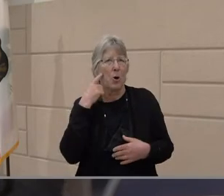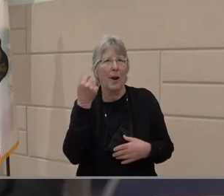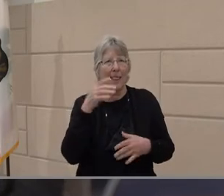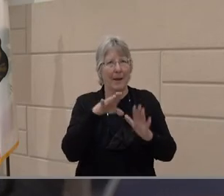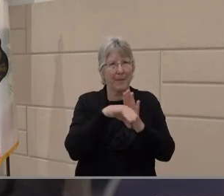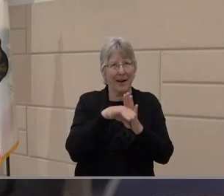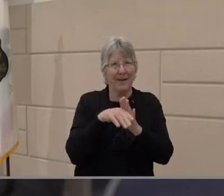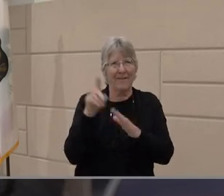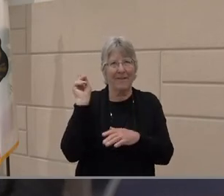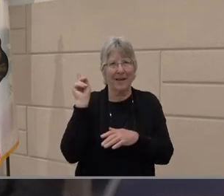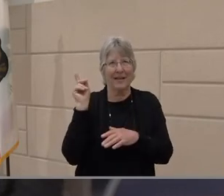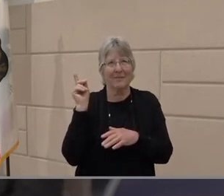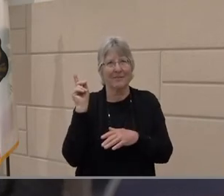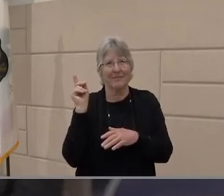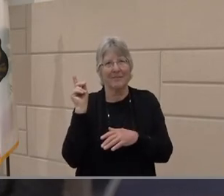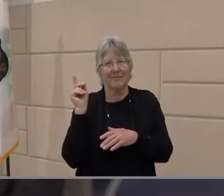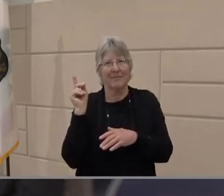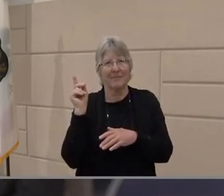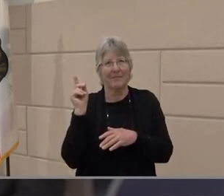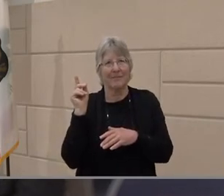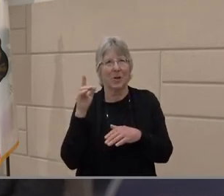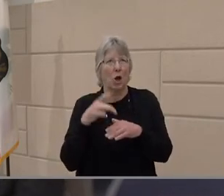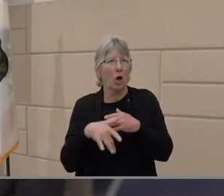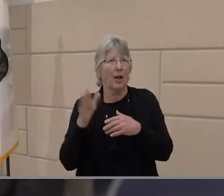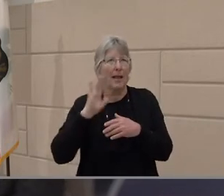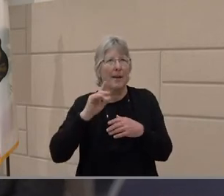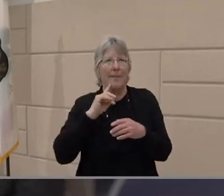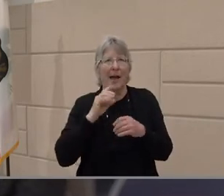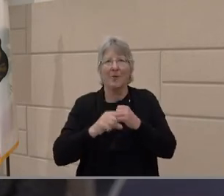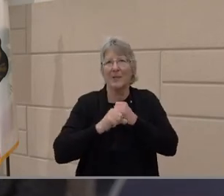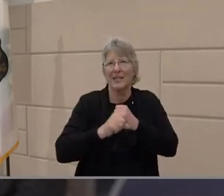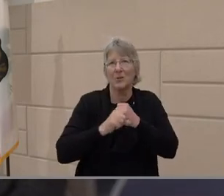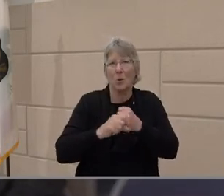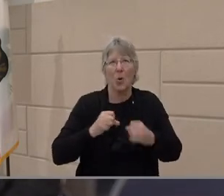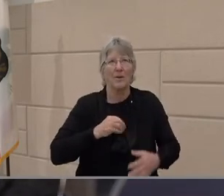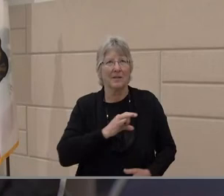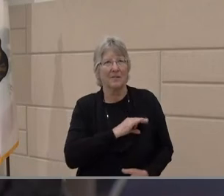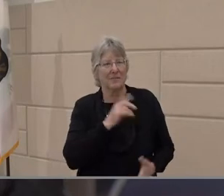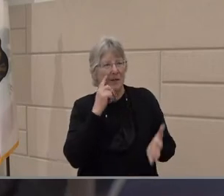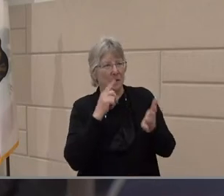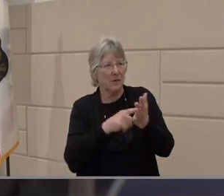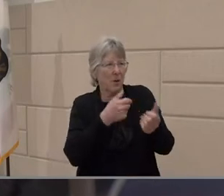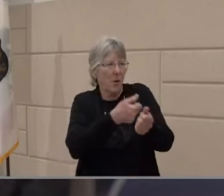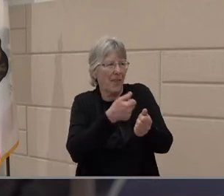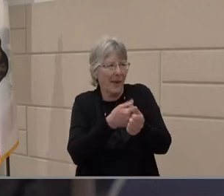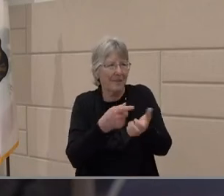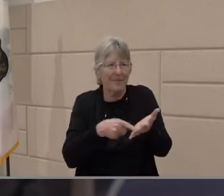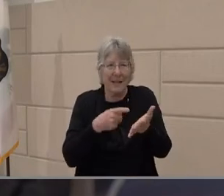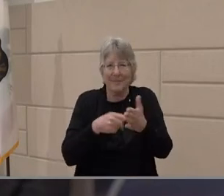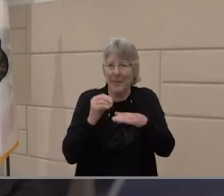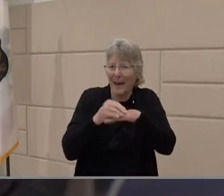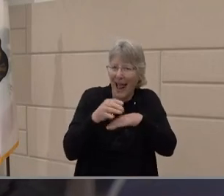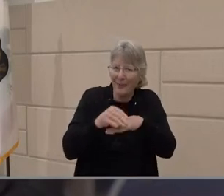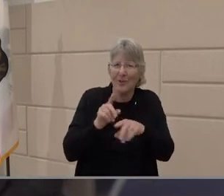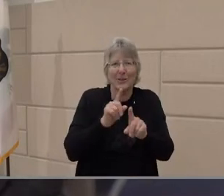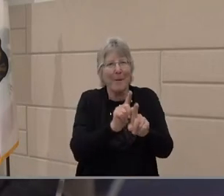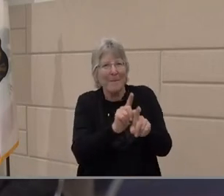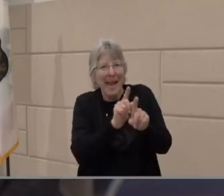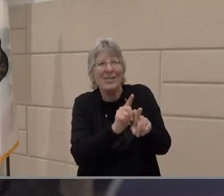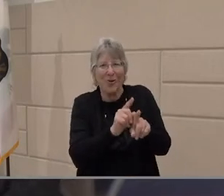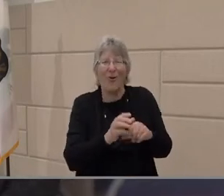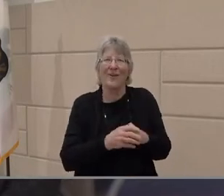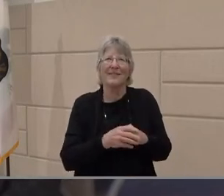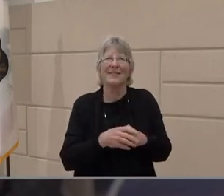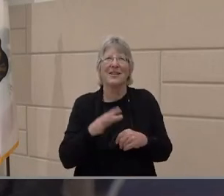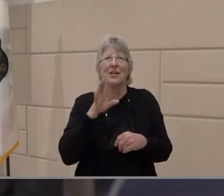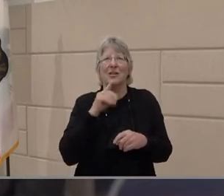គុណចំពោះតំណាក់តំណងហើយអ្នកបោសសម្អាតនឹងក៏អញ្ចឹងដែរគឺថាគេយកចិត្តទុក